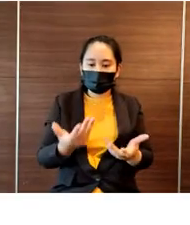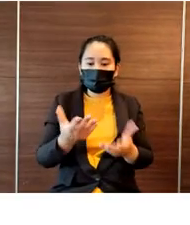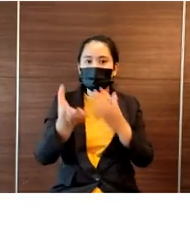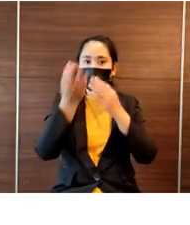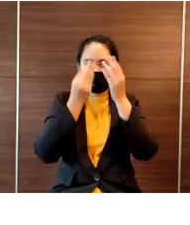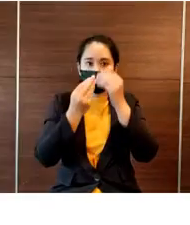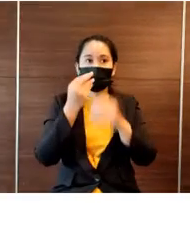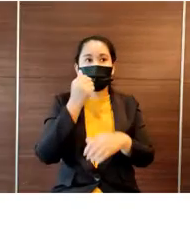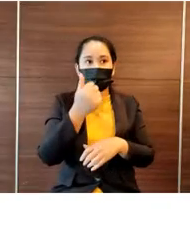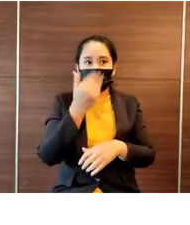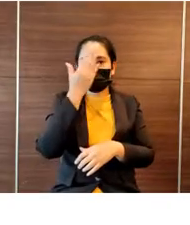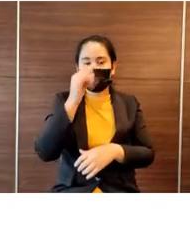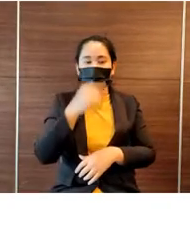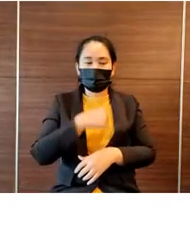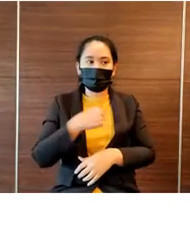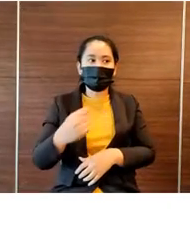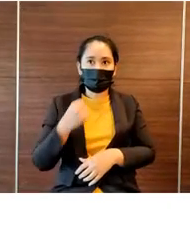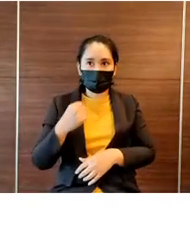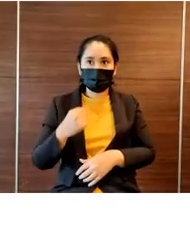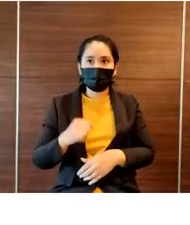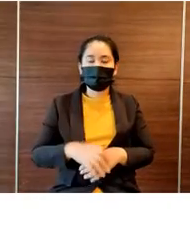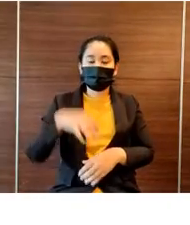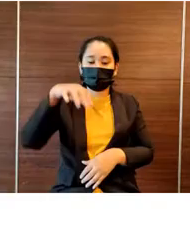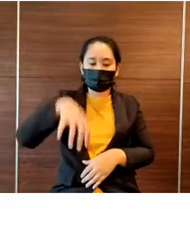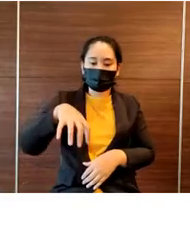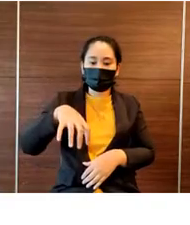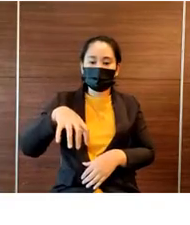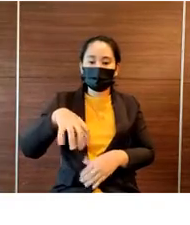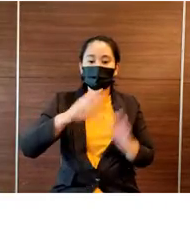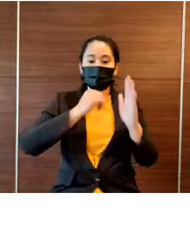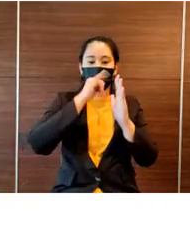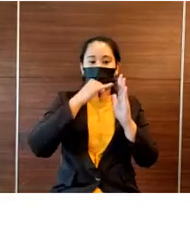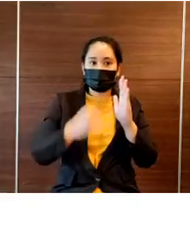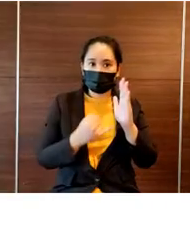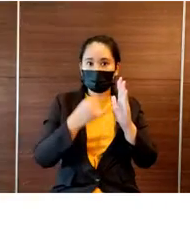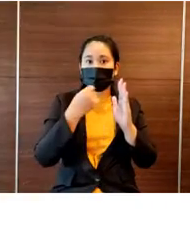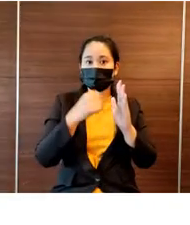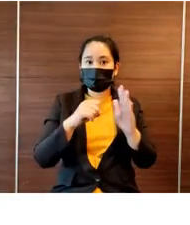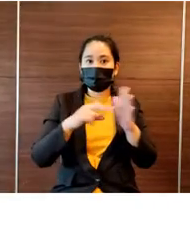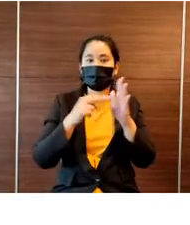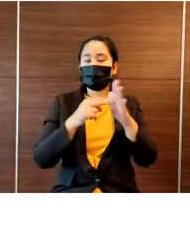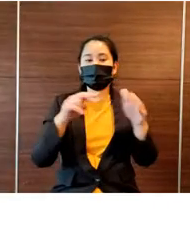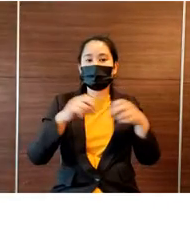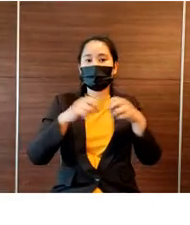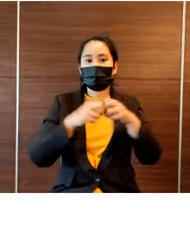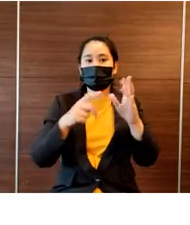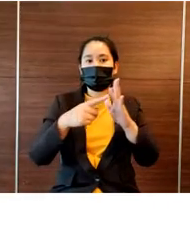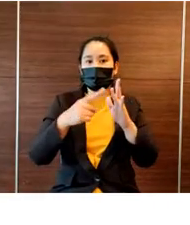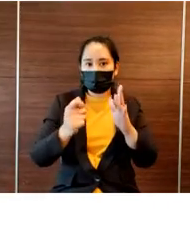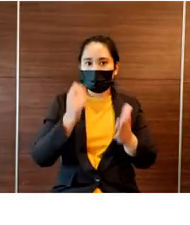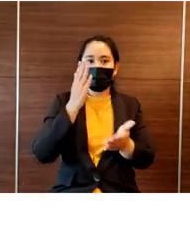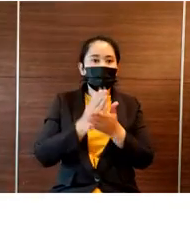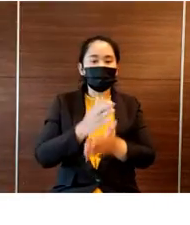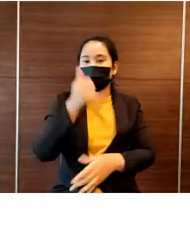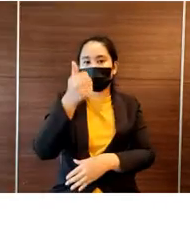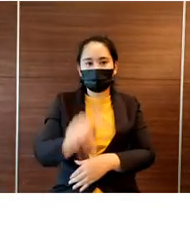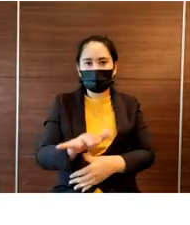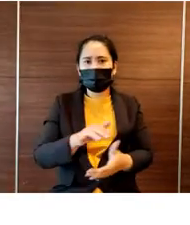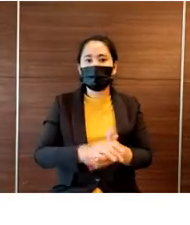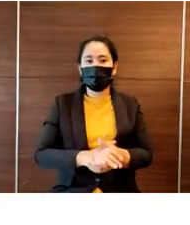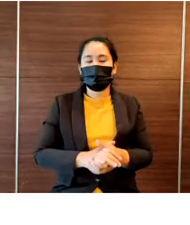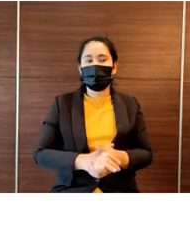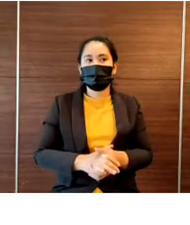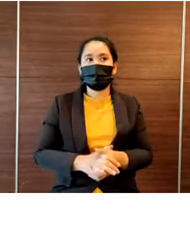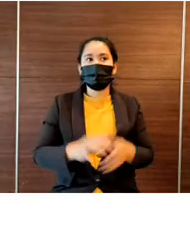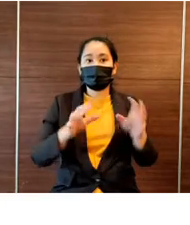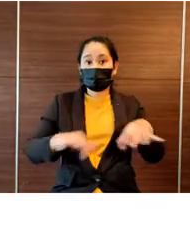ราะว่าเรามั่นใจว่าฟ้าสีรุ้งองค์กรเดียวแม้จะมี10จังหวัดไม่สามารถยุติปัญหาเอดได้ด้วยองค์กรเดียวถ้าใครอยากเ